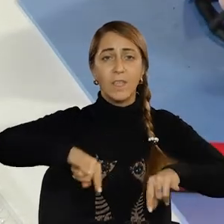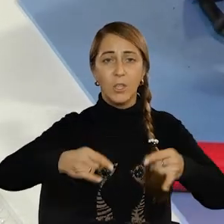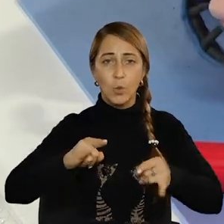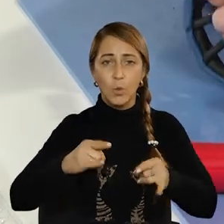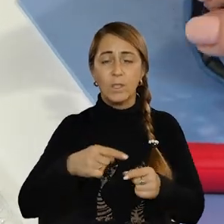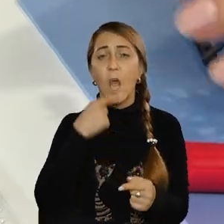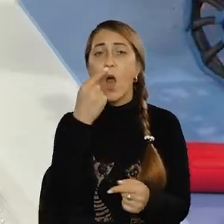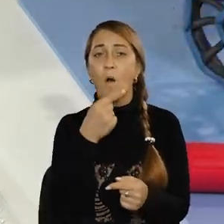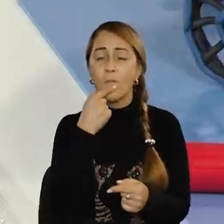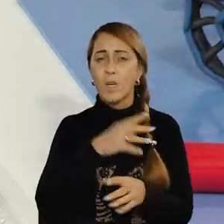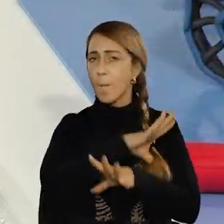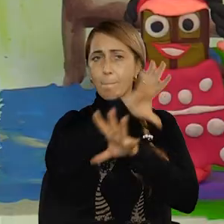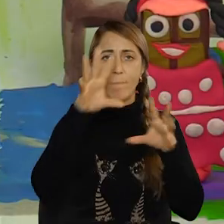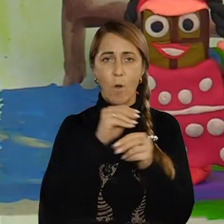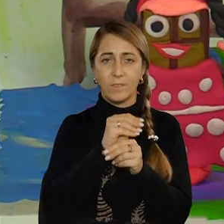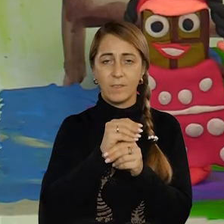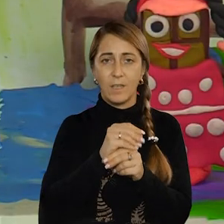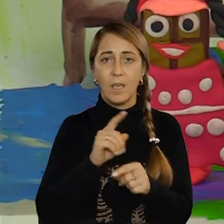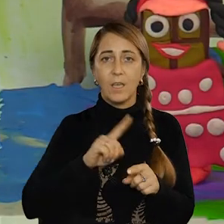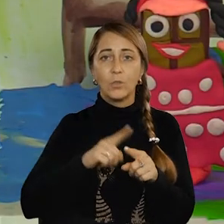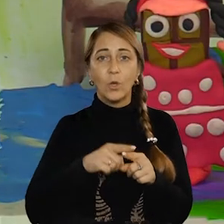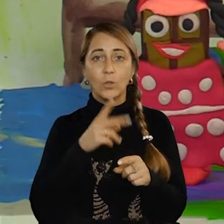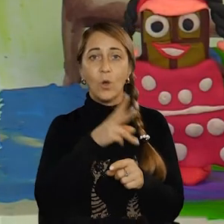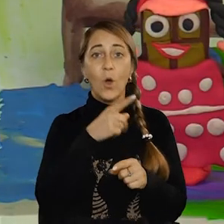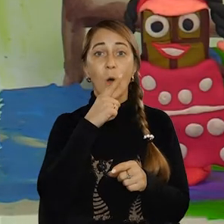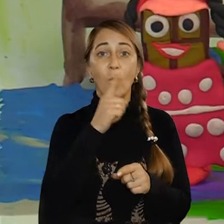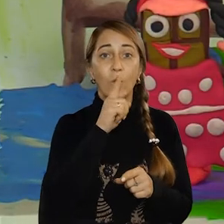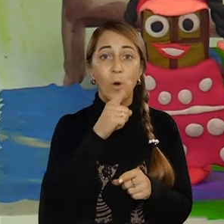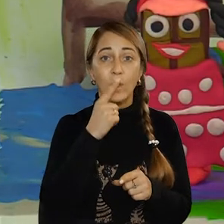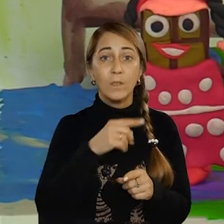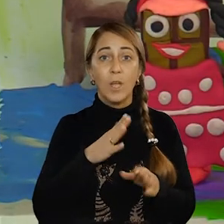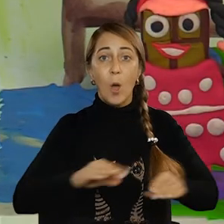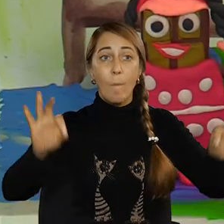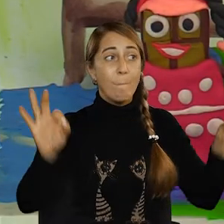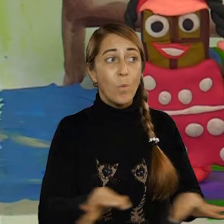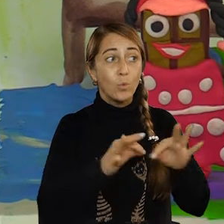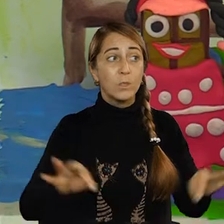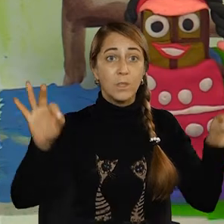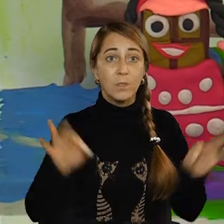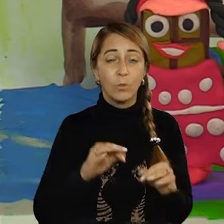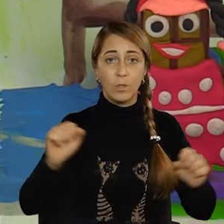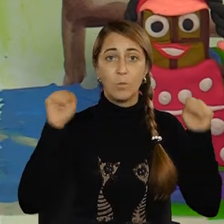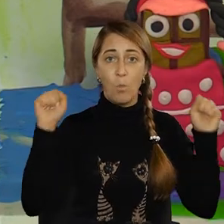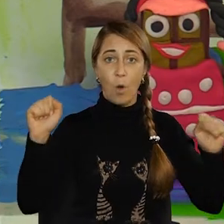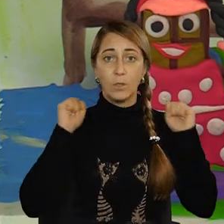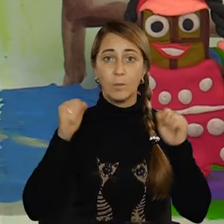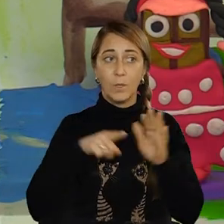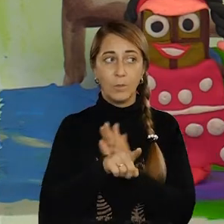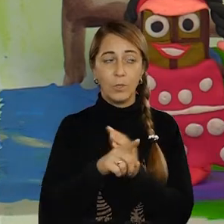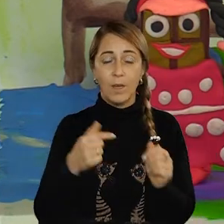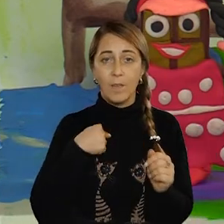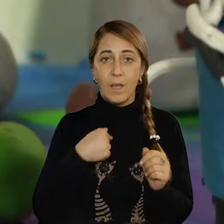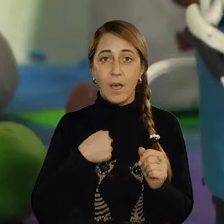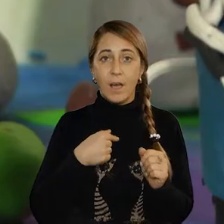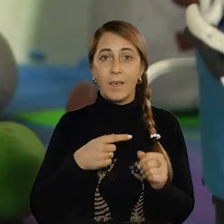танцюрист говорить про все. Хтось говорить танцями, хтось музикою, а ще інші – спортом, розпочав я. От ми